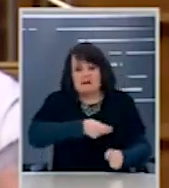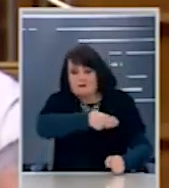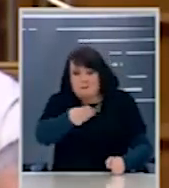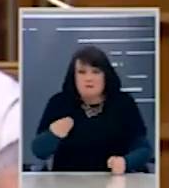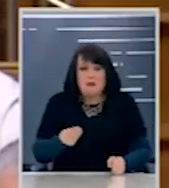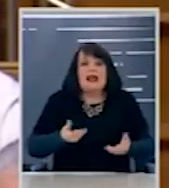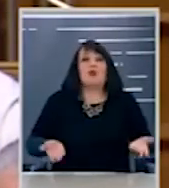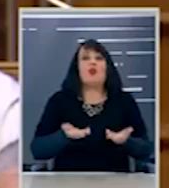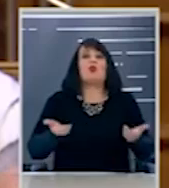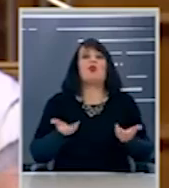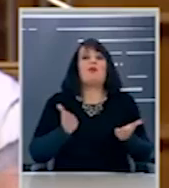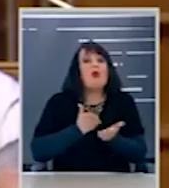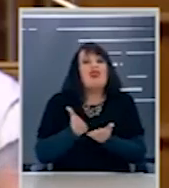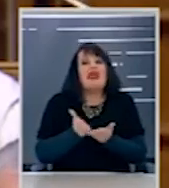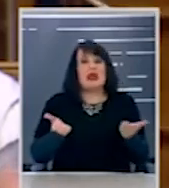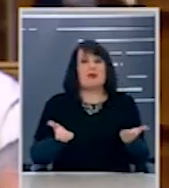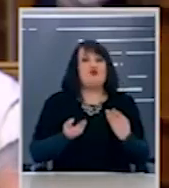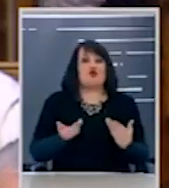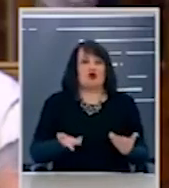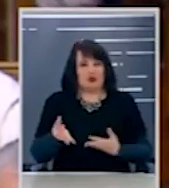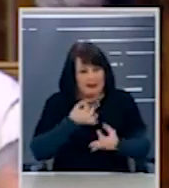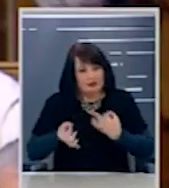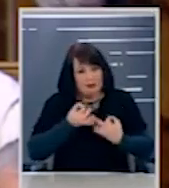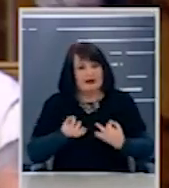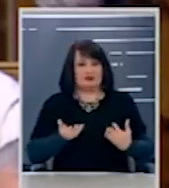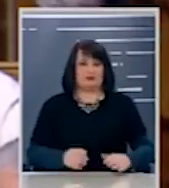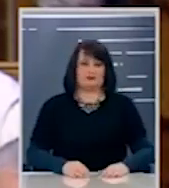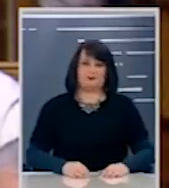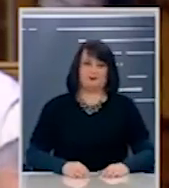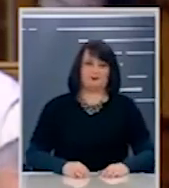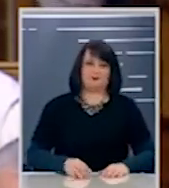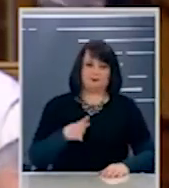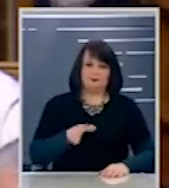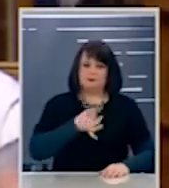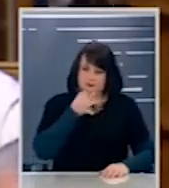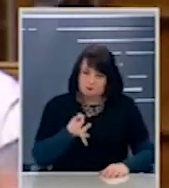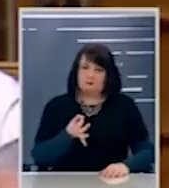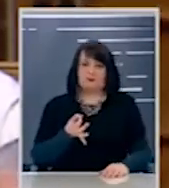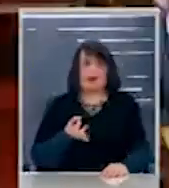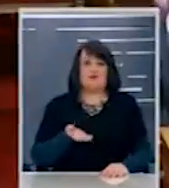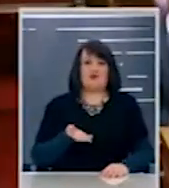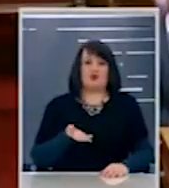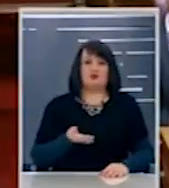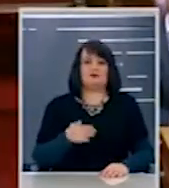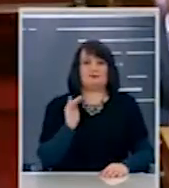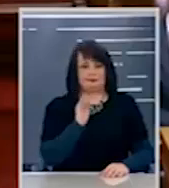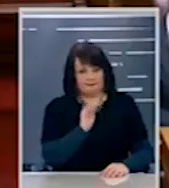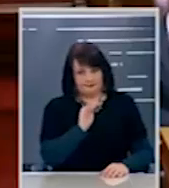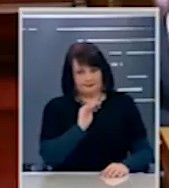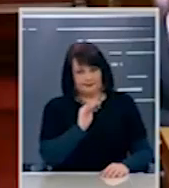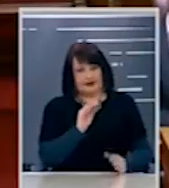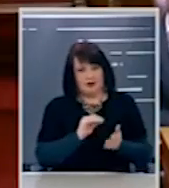και των ελαφρύσεων. Και θέλω να μου επιτρέψετε να πω, κύριε Λεβέντη, και δύο